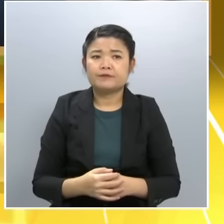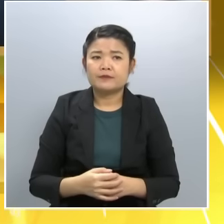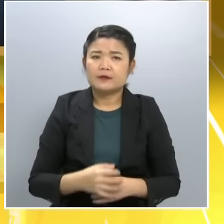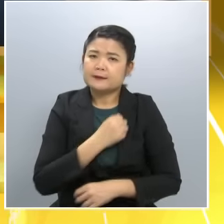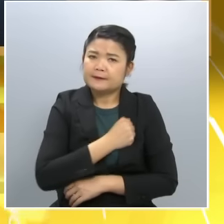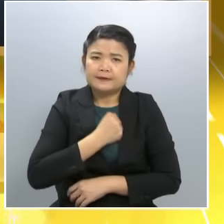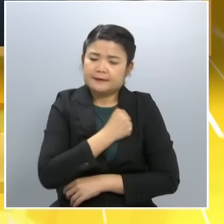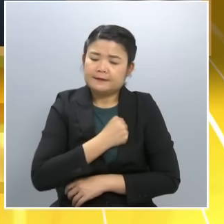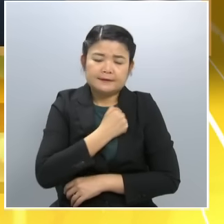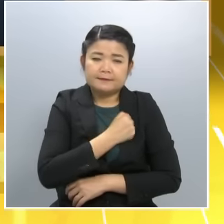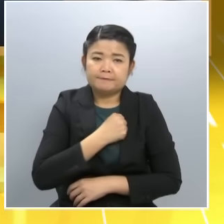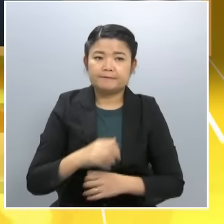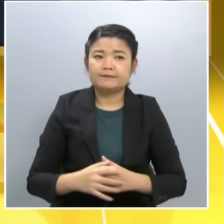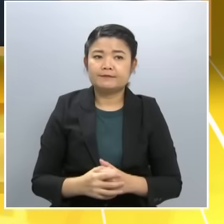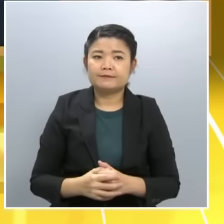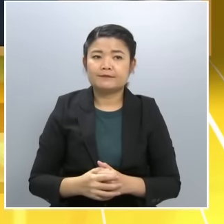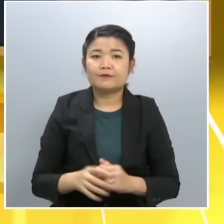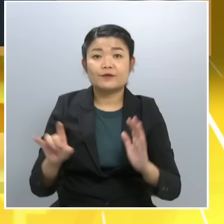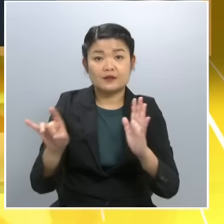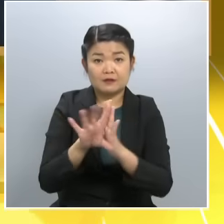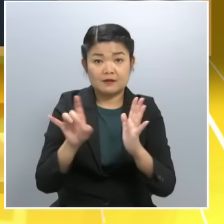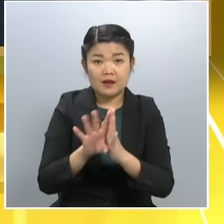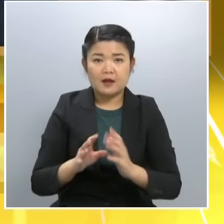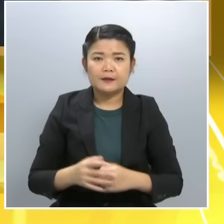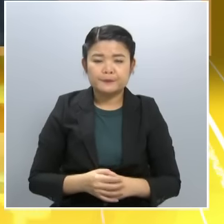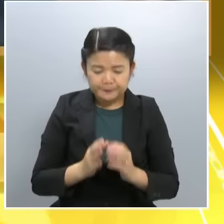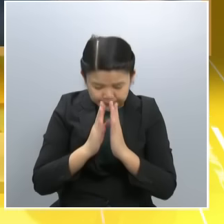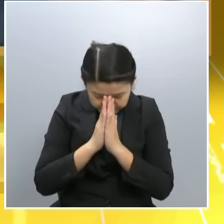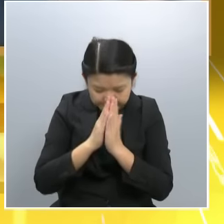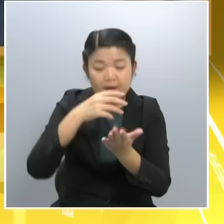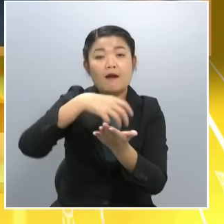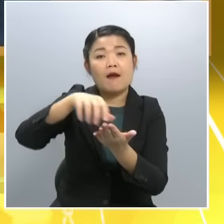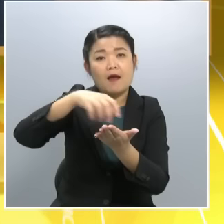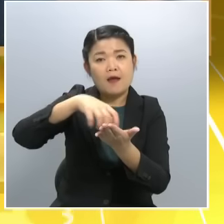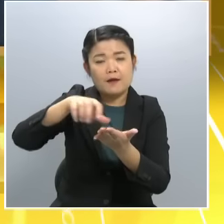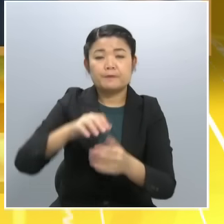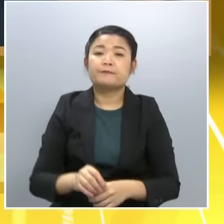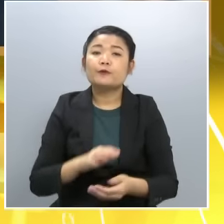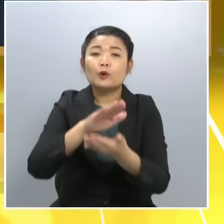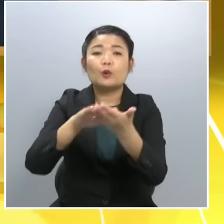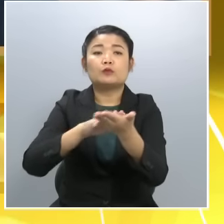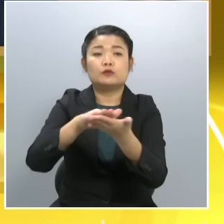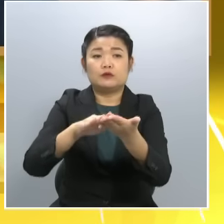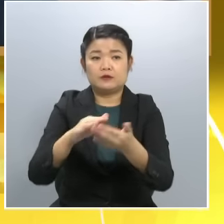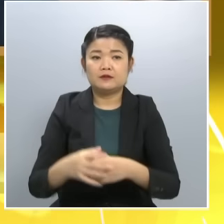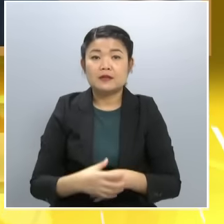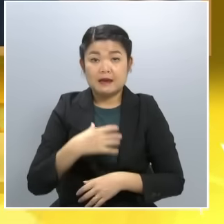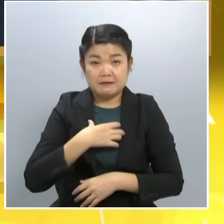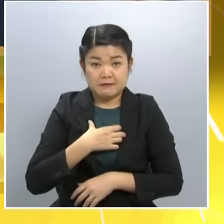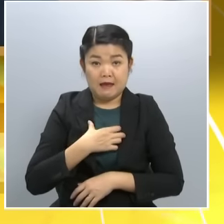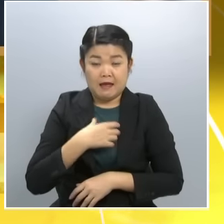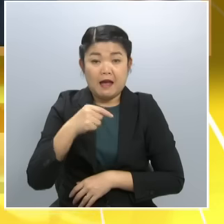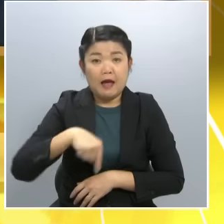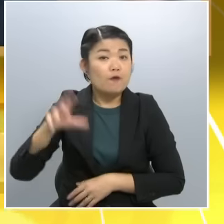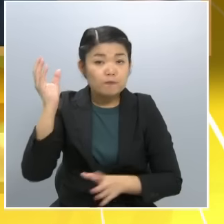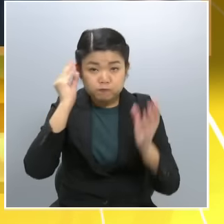ใจนะฮะเอ่อสุดท้ายผมต้องเรียนพระอาจารย์แบบนี้นะครับผมต้องกราบคมาจริงๆนะครับพระอาจารย์ผมอยากพระอาจารย์รับฟังตรงนี้ครับสิ่ง